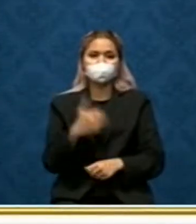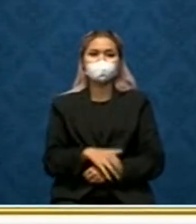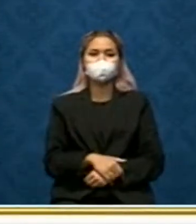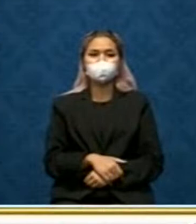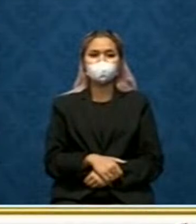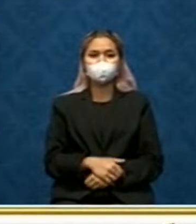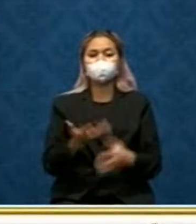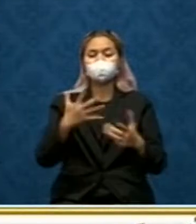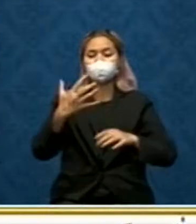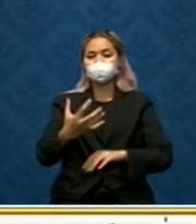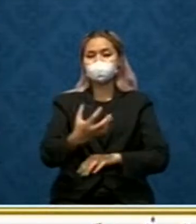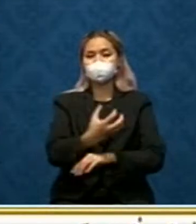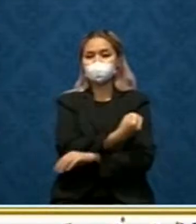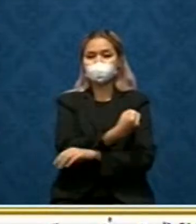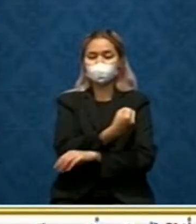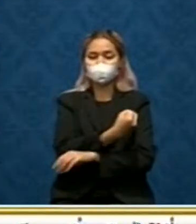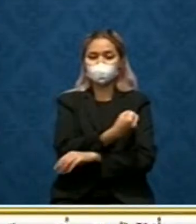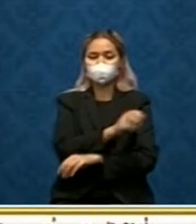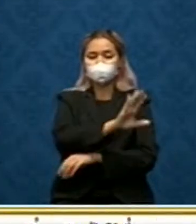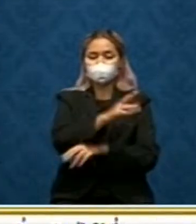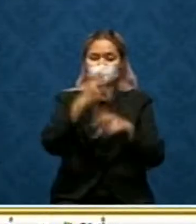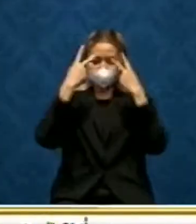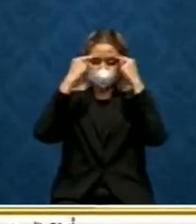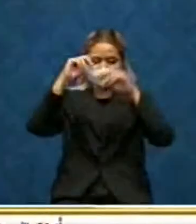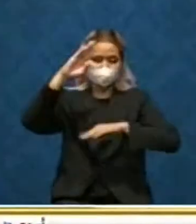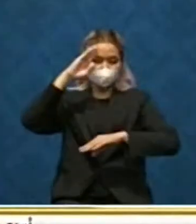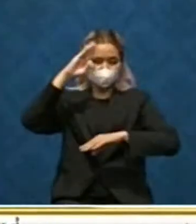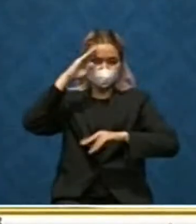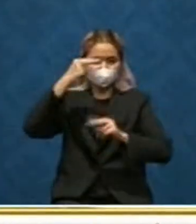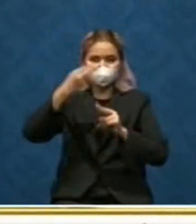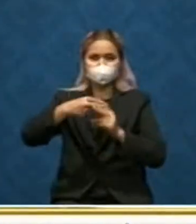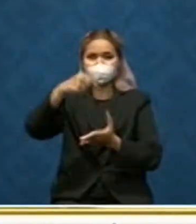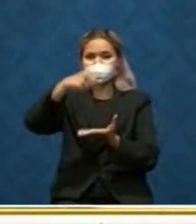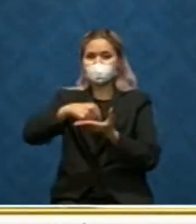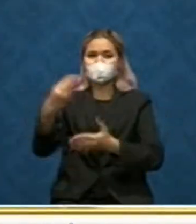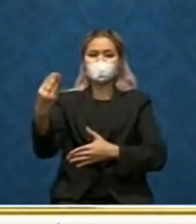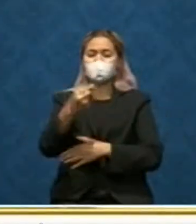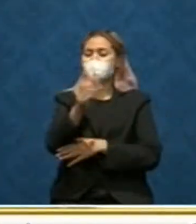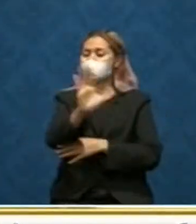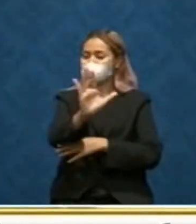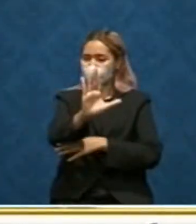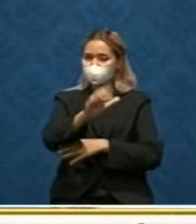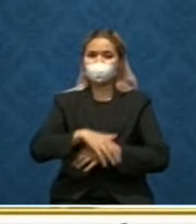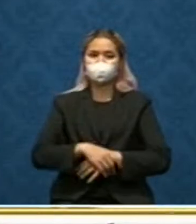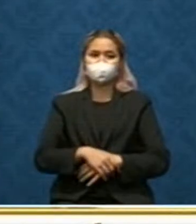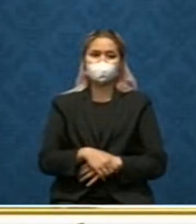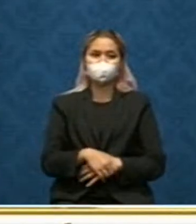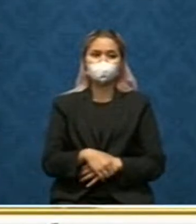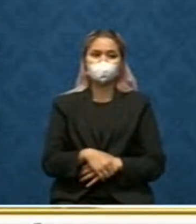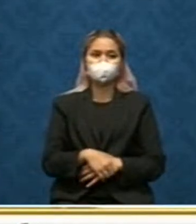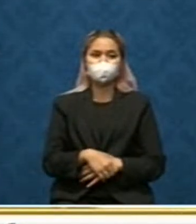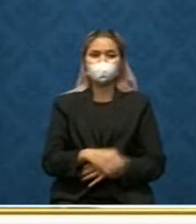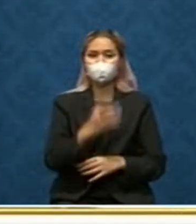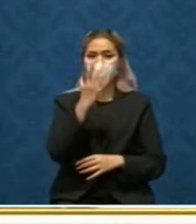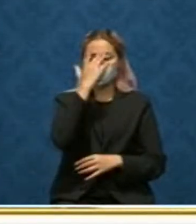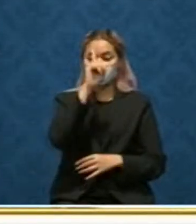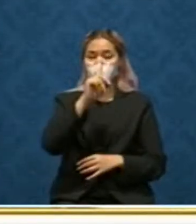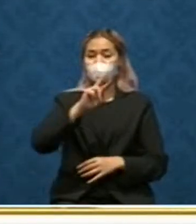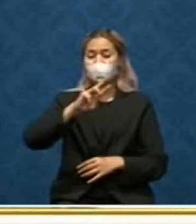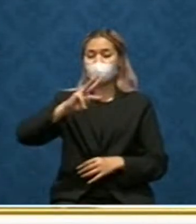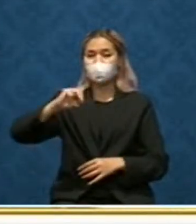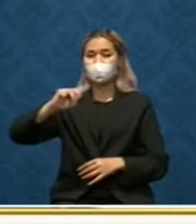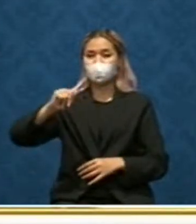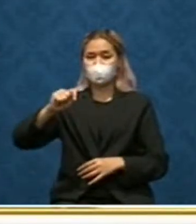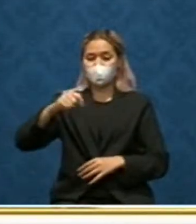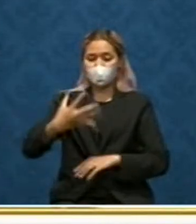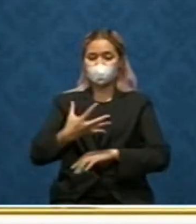จงๆ อำนาจตรนี้ นายกไมต้องเร็วขนาดนั้ก็ได้หอกไม่ต้โวฟร์พลาวขนาดนน เอายงไก็รัฐมนตรีวาการ